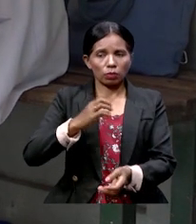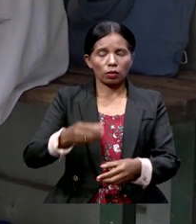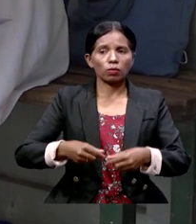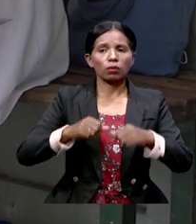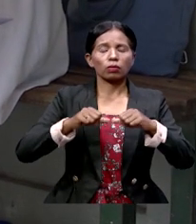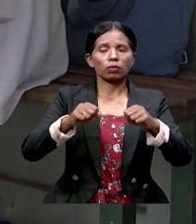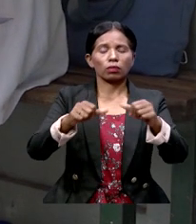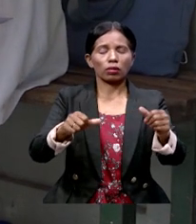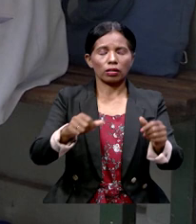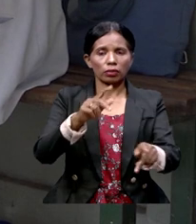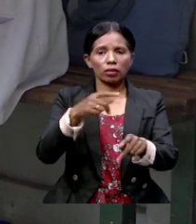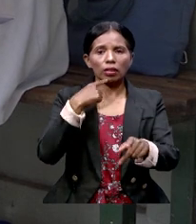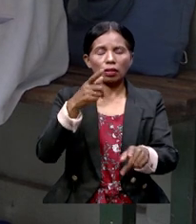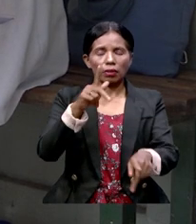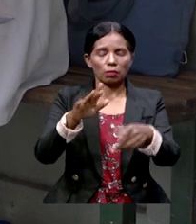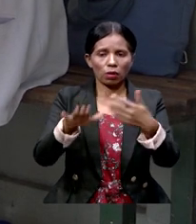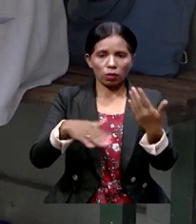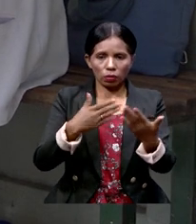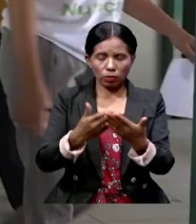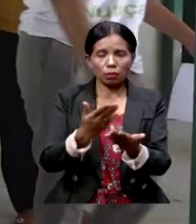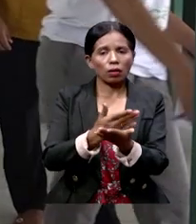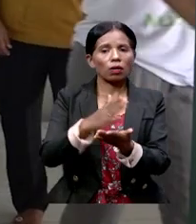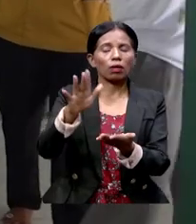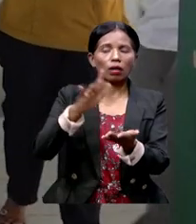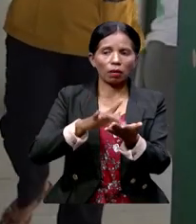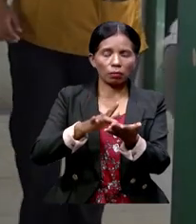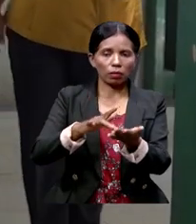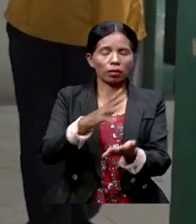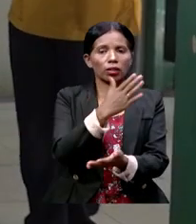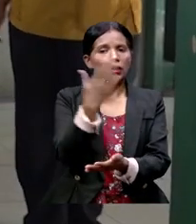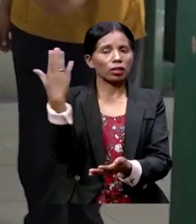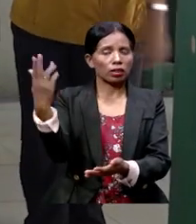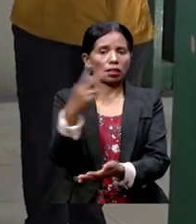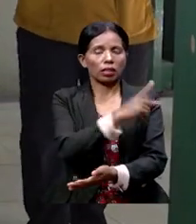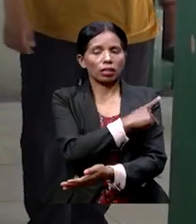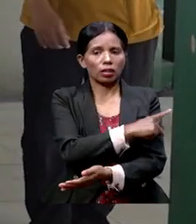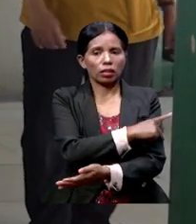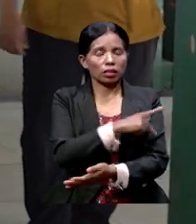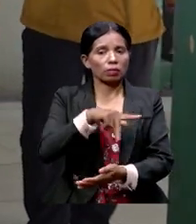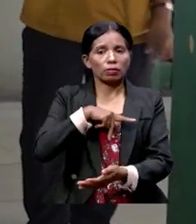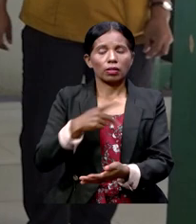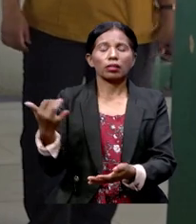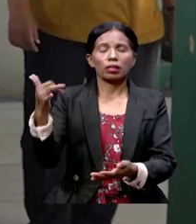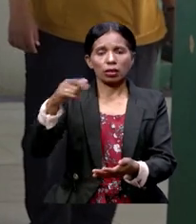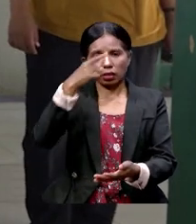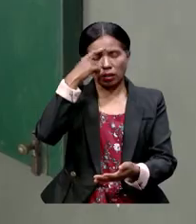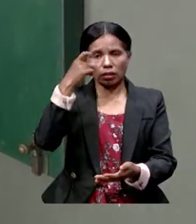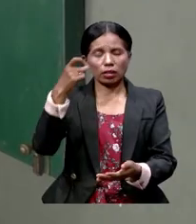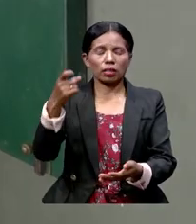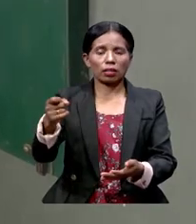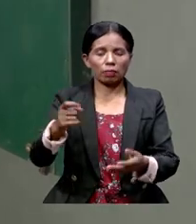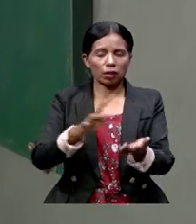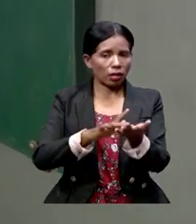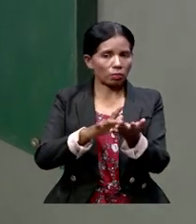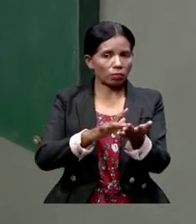receitas ho de haruka paciente sira so sarasica e moruk e a clínica privada sira tambai moruk e a Centro Saúde refere continua